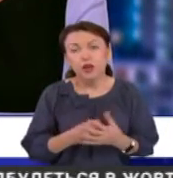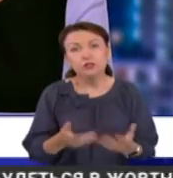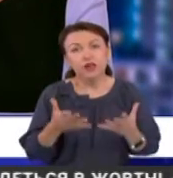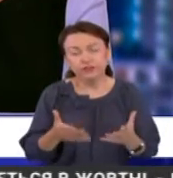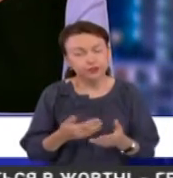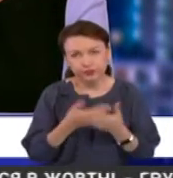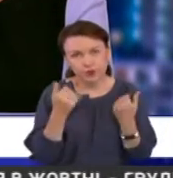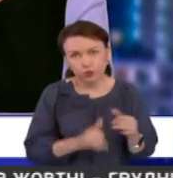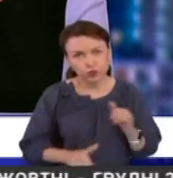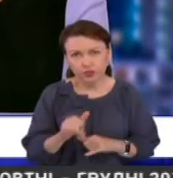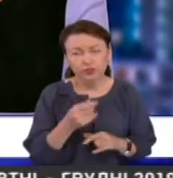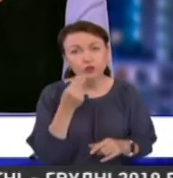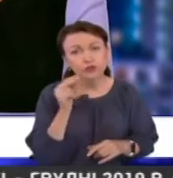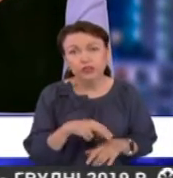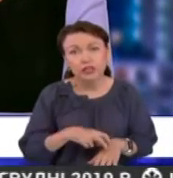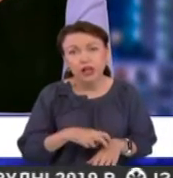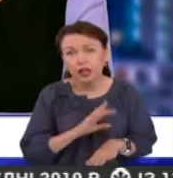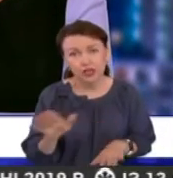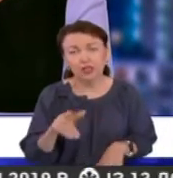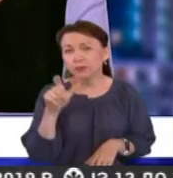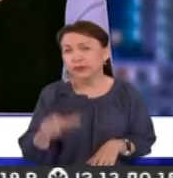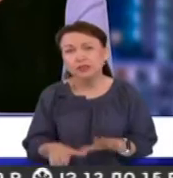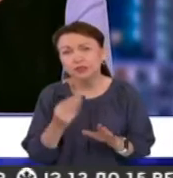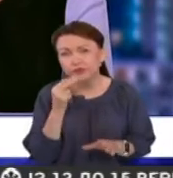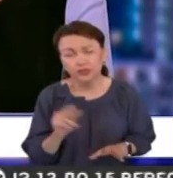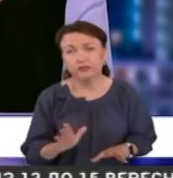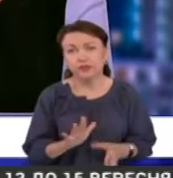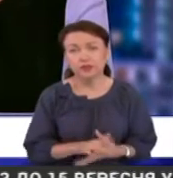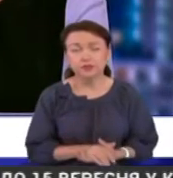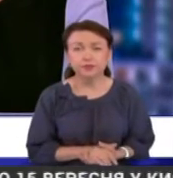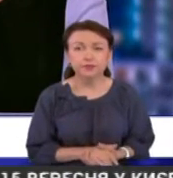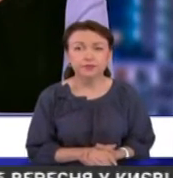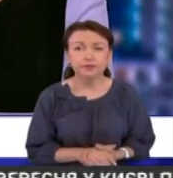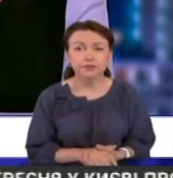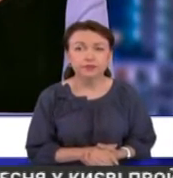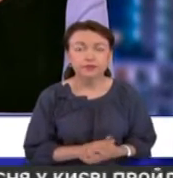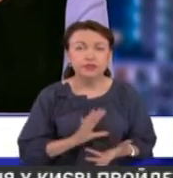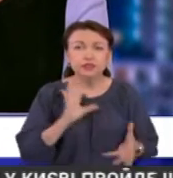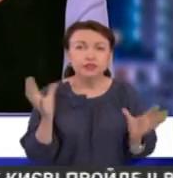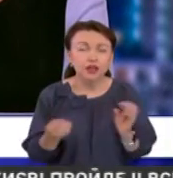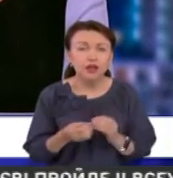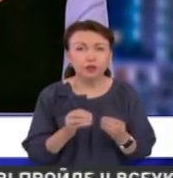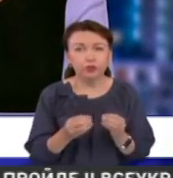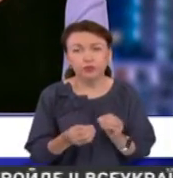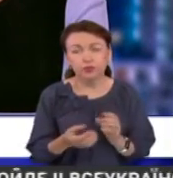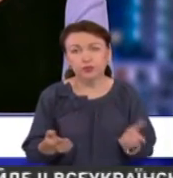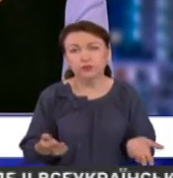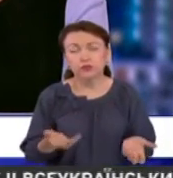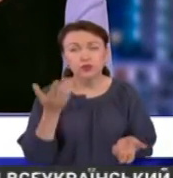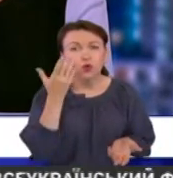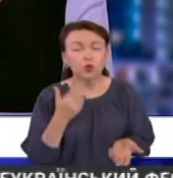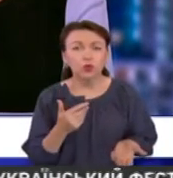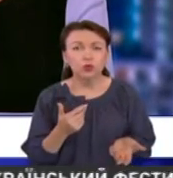цьому винен навіть не лікар і не пацієнт. І це загальна проблема. Це вже загальна проблема,